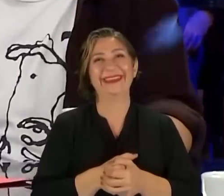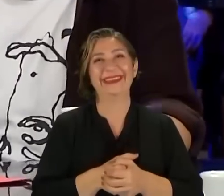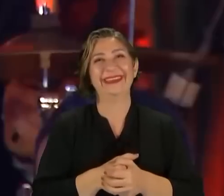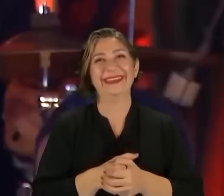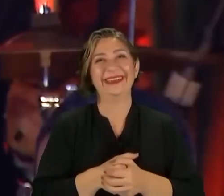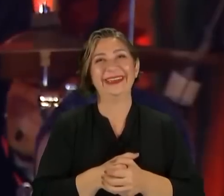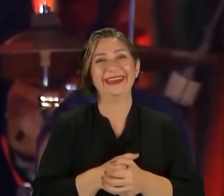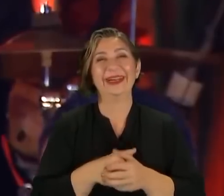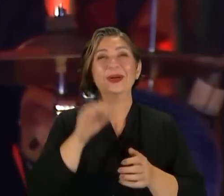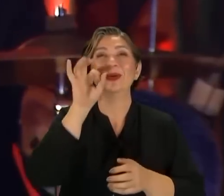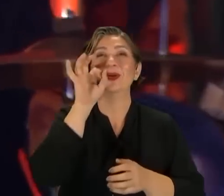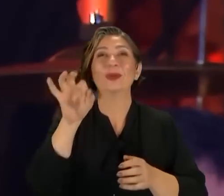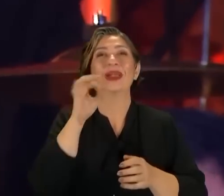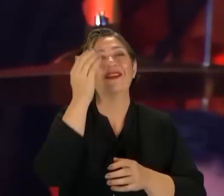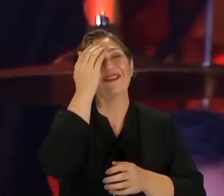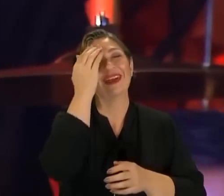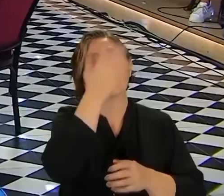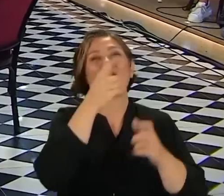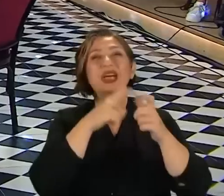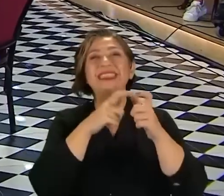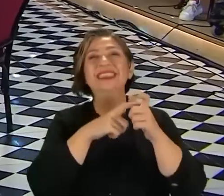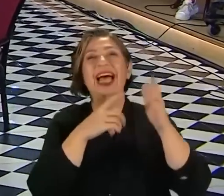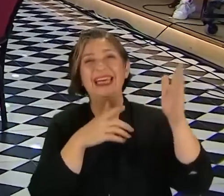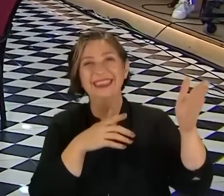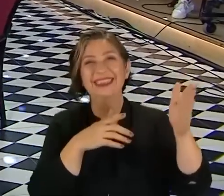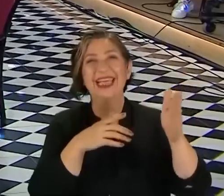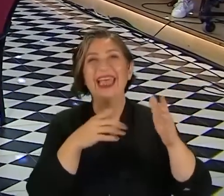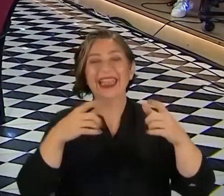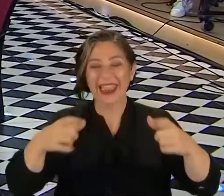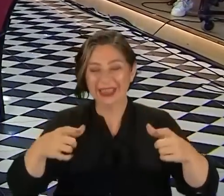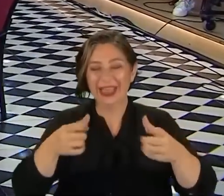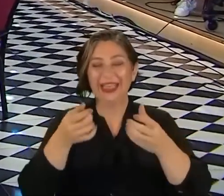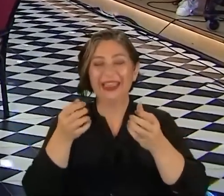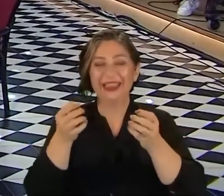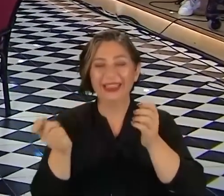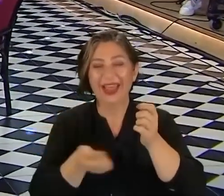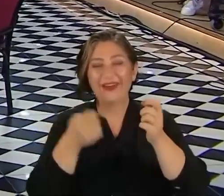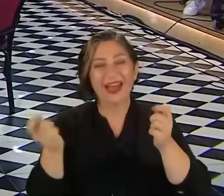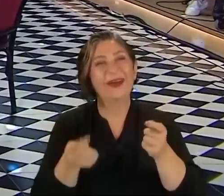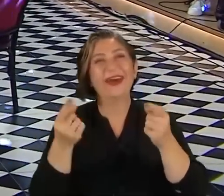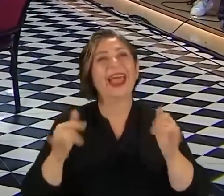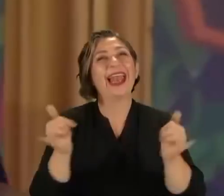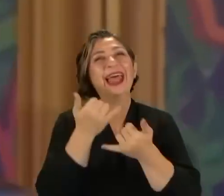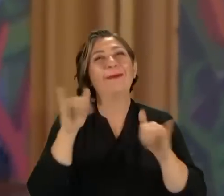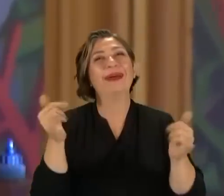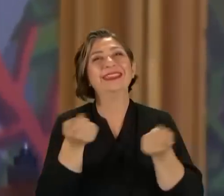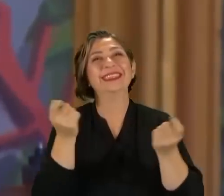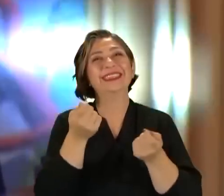Senin oğlan. Kübalı fukara Gonzales tencereye tavaya vurur da neşelenmeye